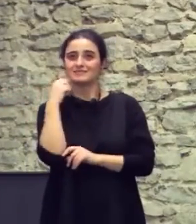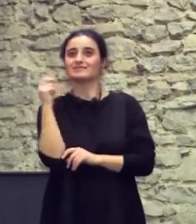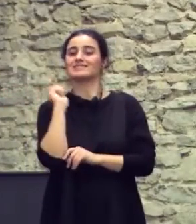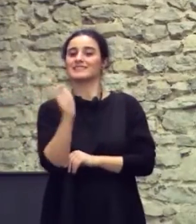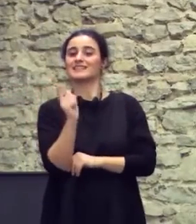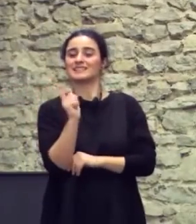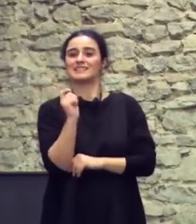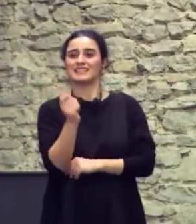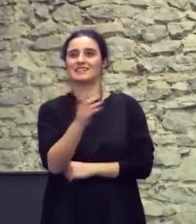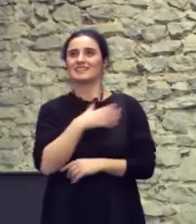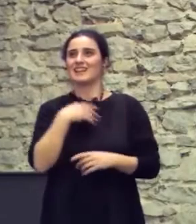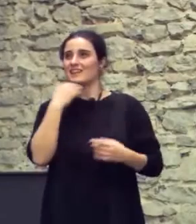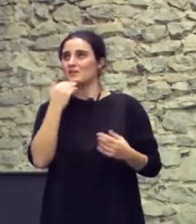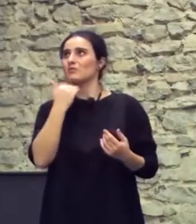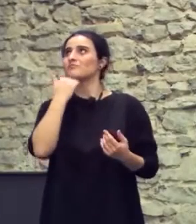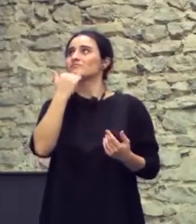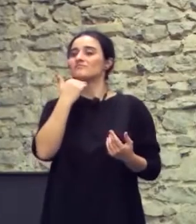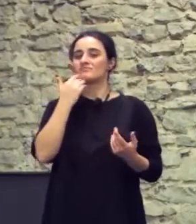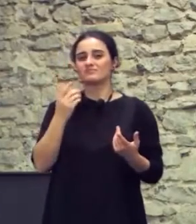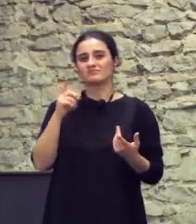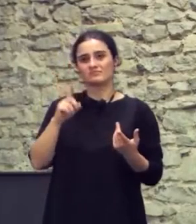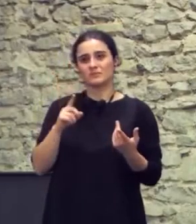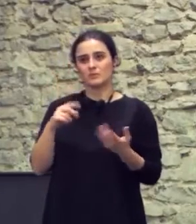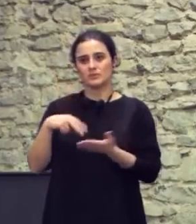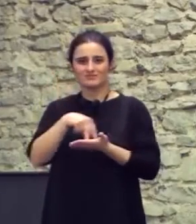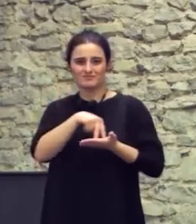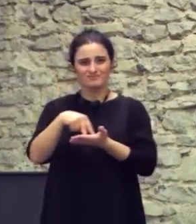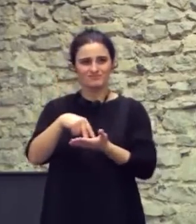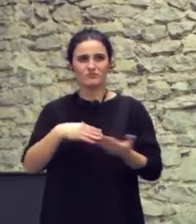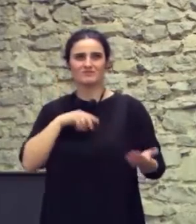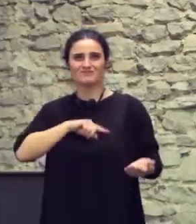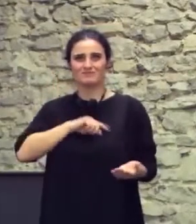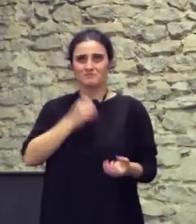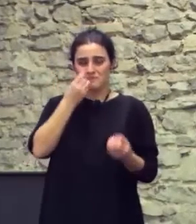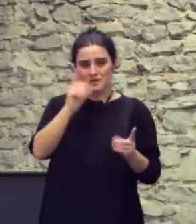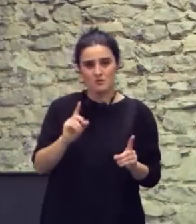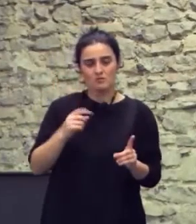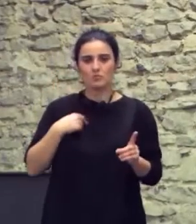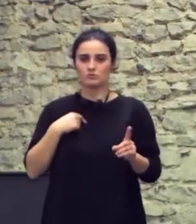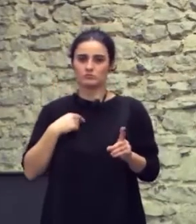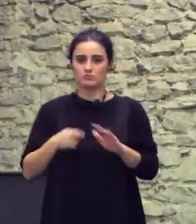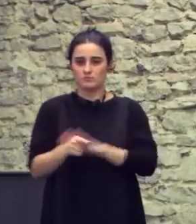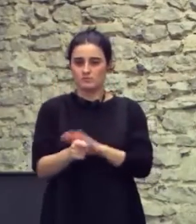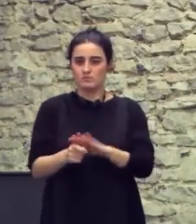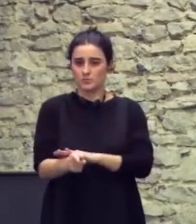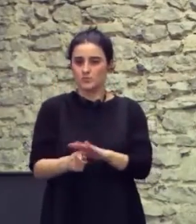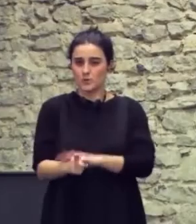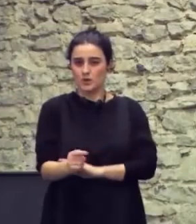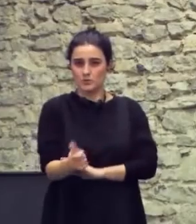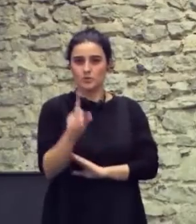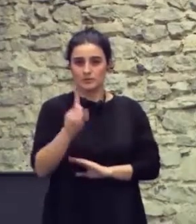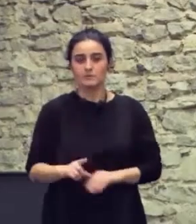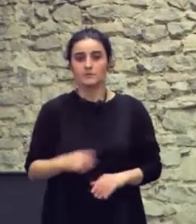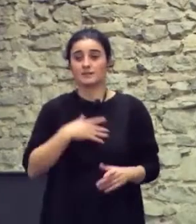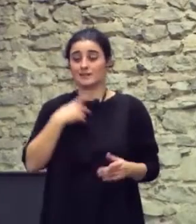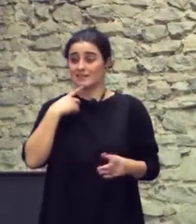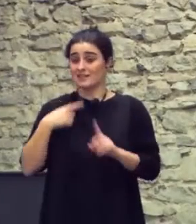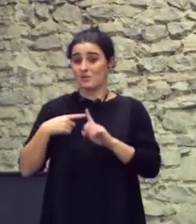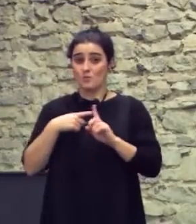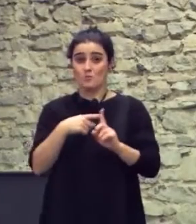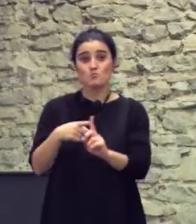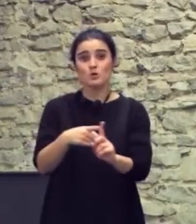nolabait deskolokatze bat eta provokazio bat. Orduan bulinak esaten dure bai, bulinak